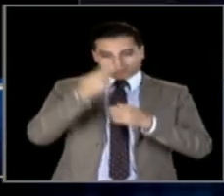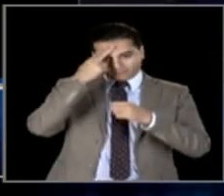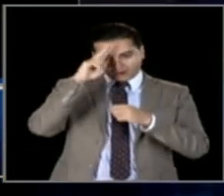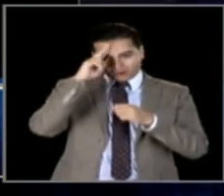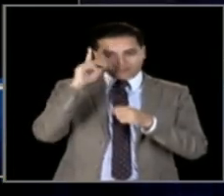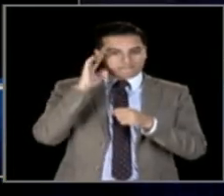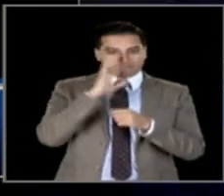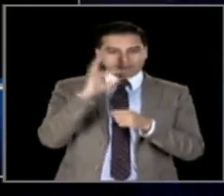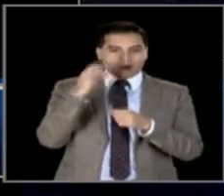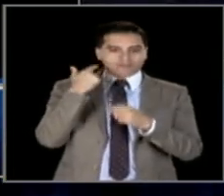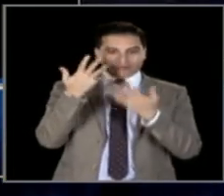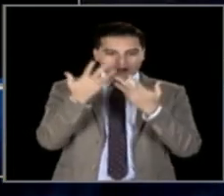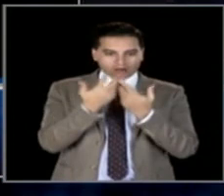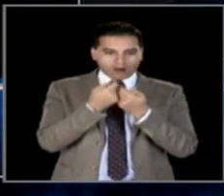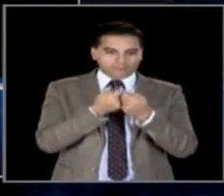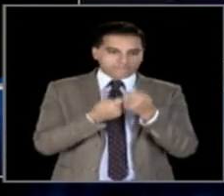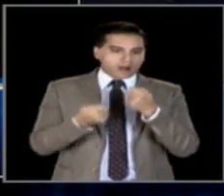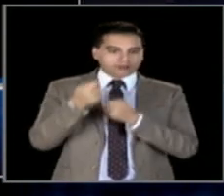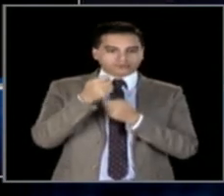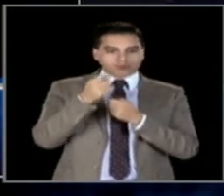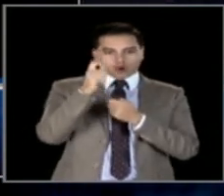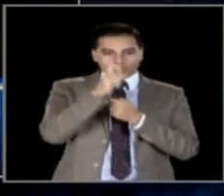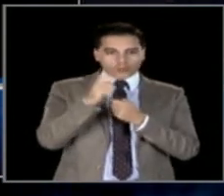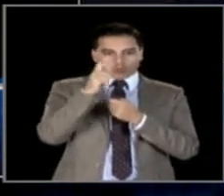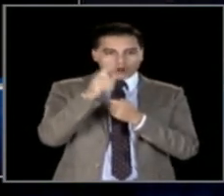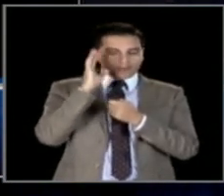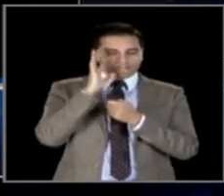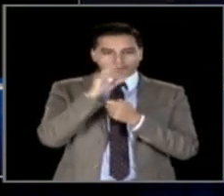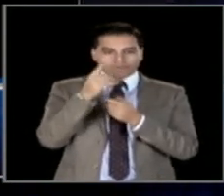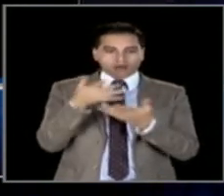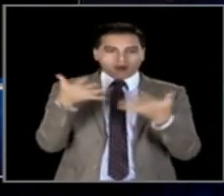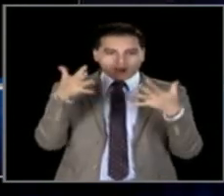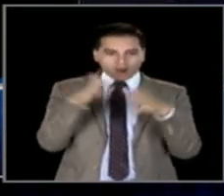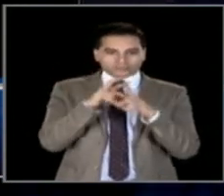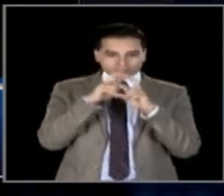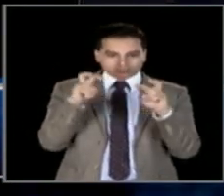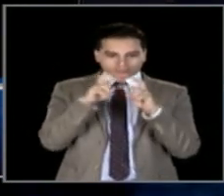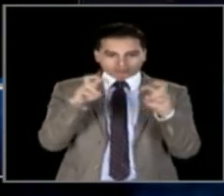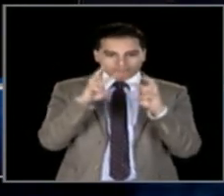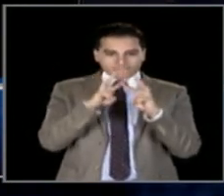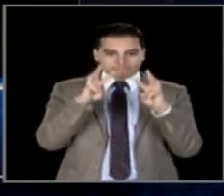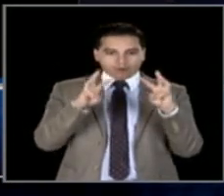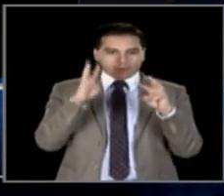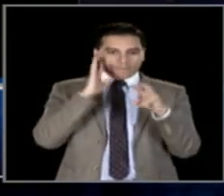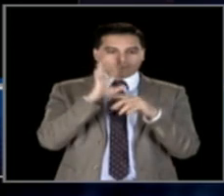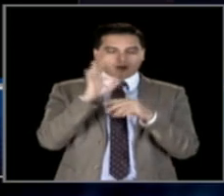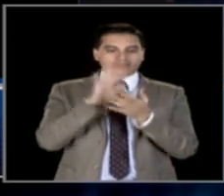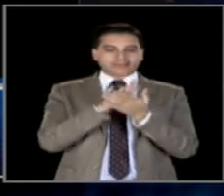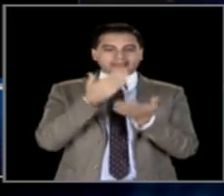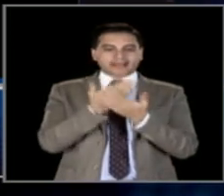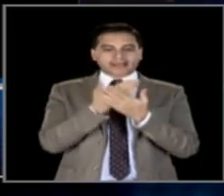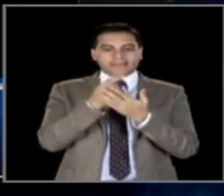ما هو أقصى عدد من الحروف يمكن لموقع جوجل ترانسليت ترجمته في المرة